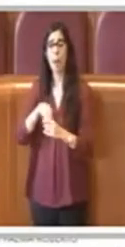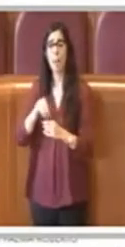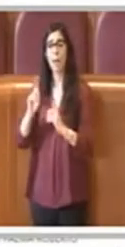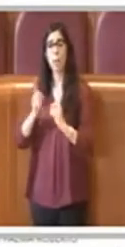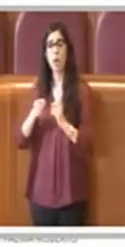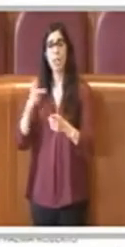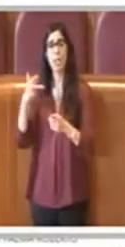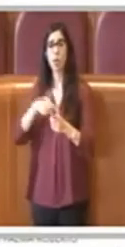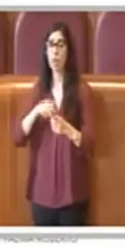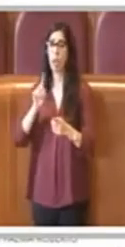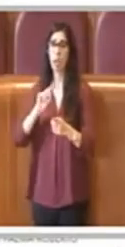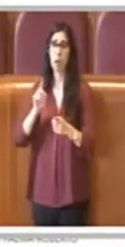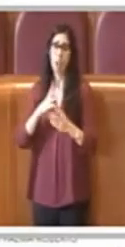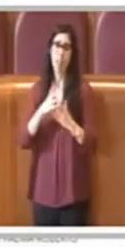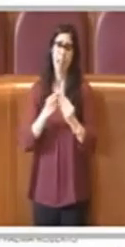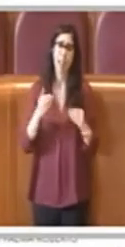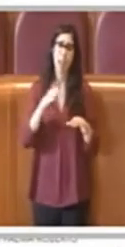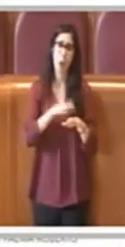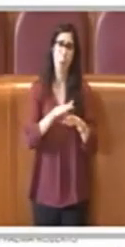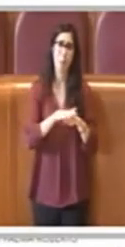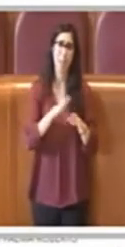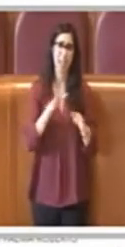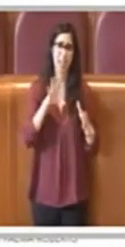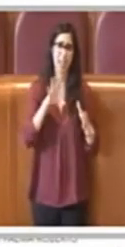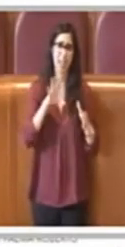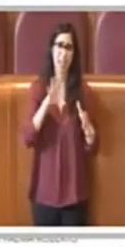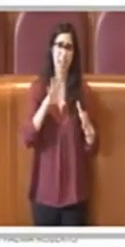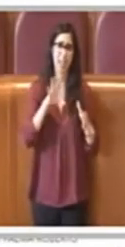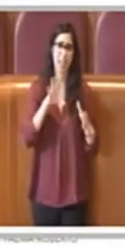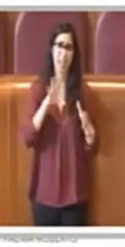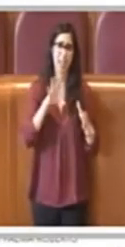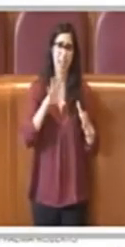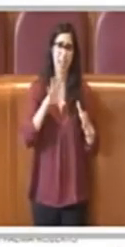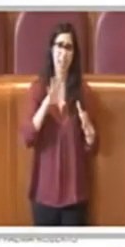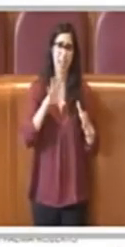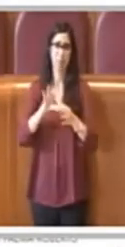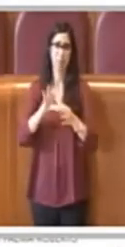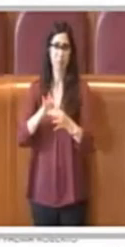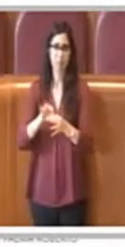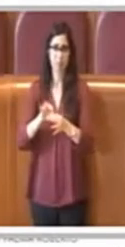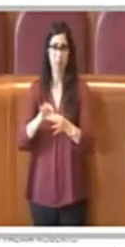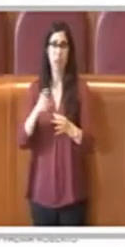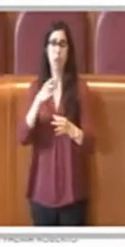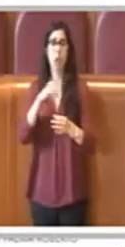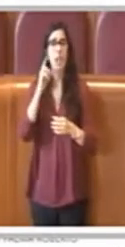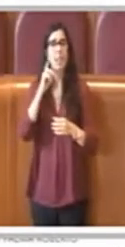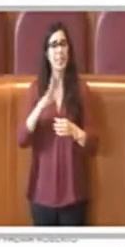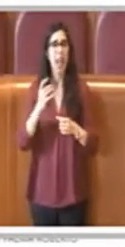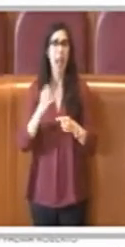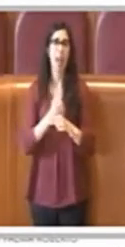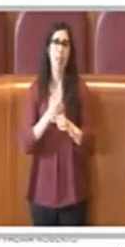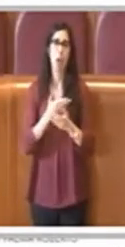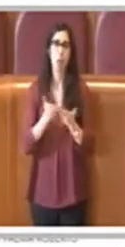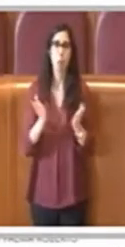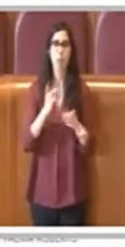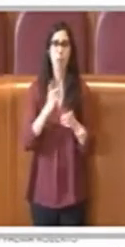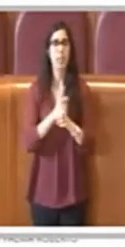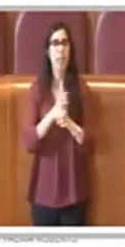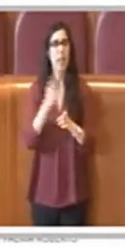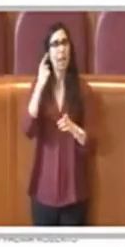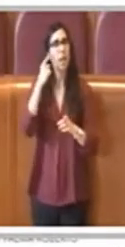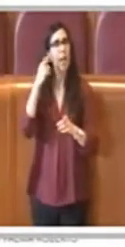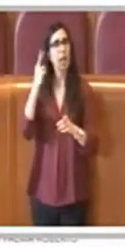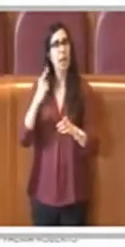altre competenze di Roma Capitale. Sappiamo come dobbiamo tener conto nei lavori pubblici, quindi nella costruzione ad esempio